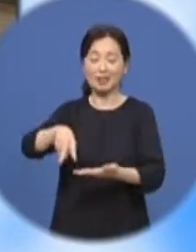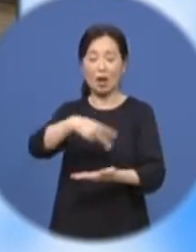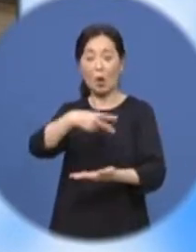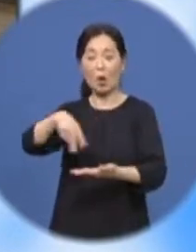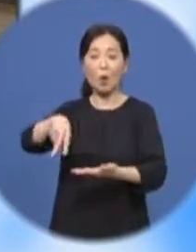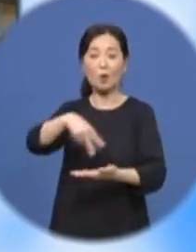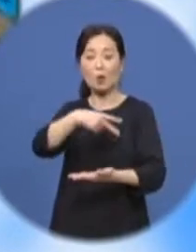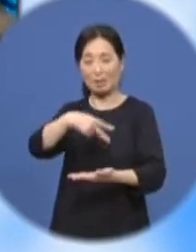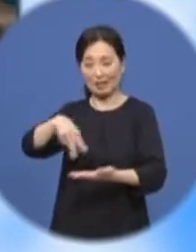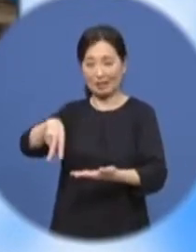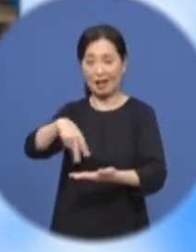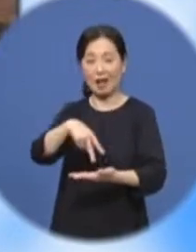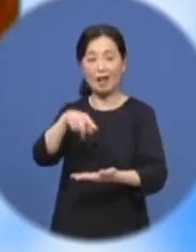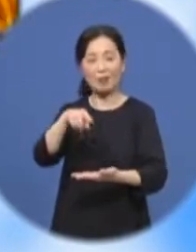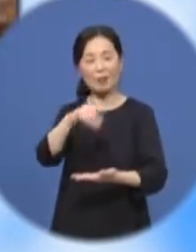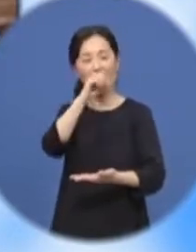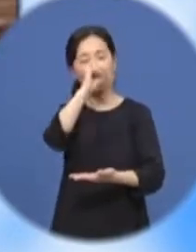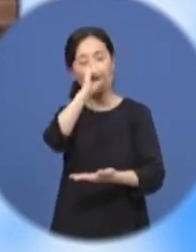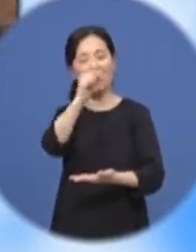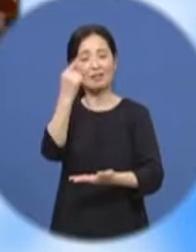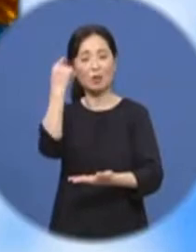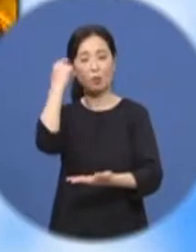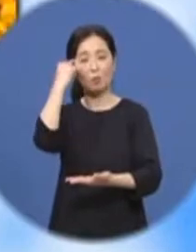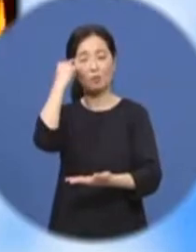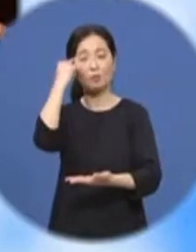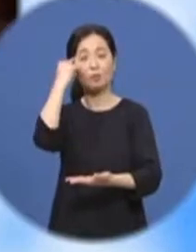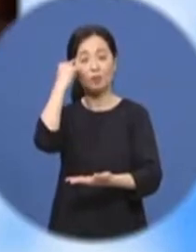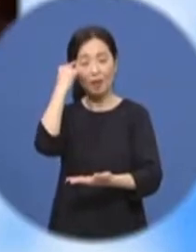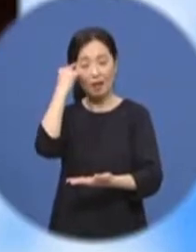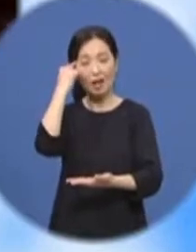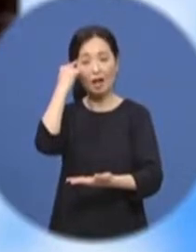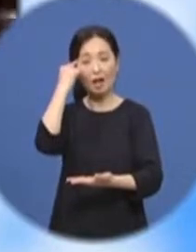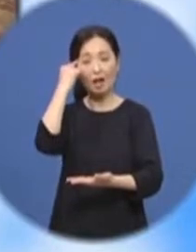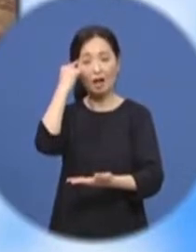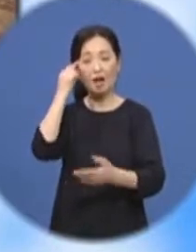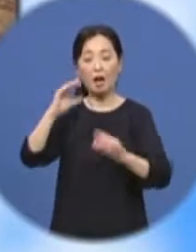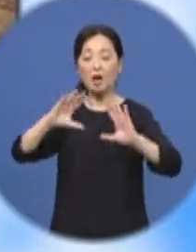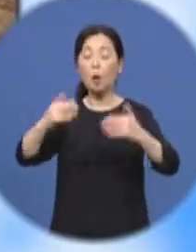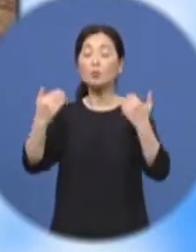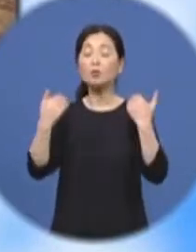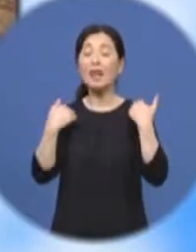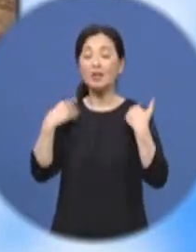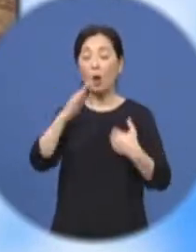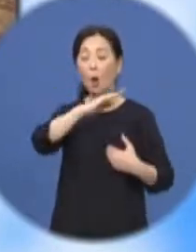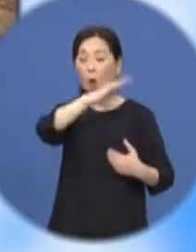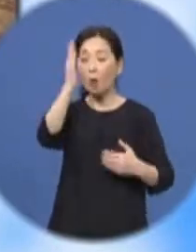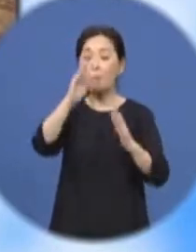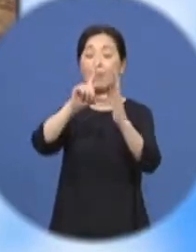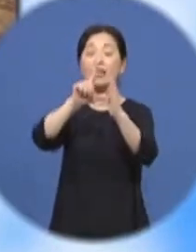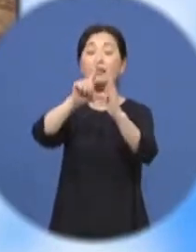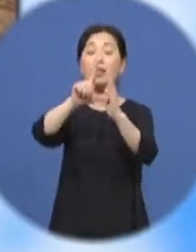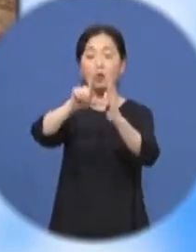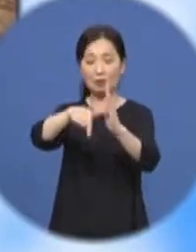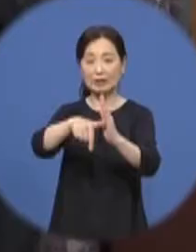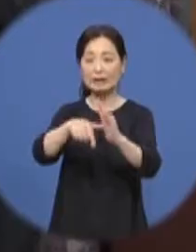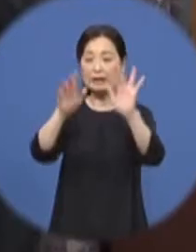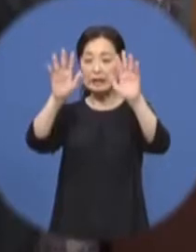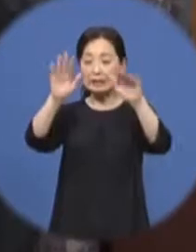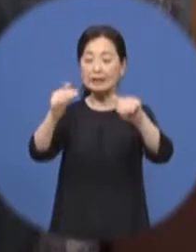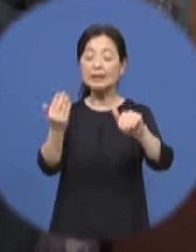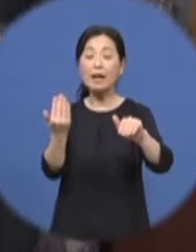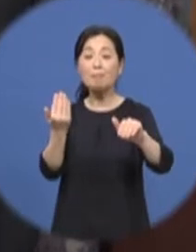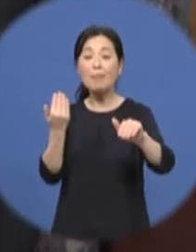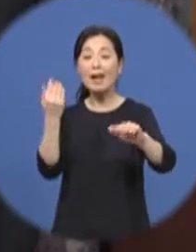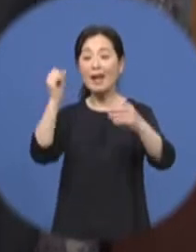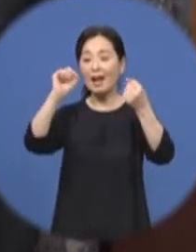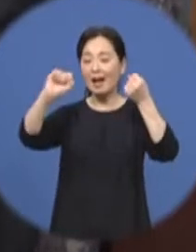やってきたんで、あれ良かったと思うんですね、それからね、今度は国体の本番の時に、はい、式典前演技っていう開会式の時があるん